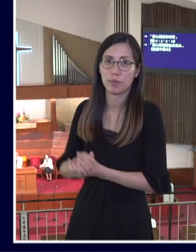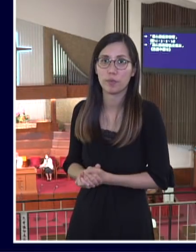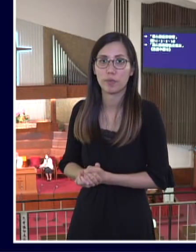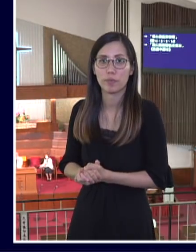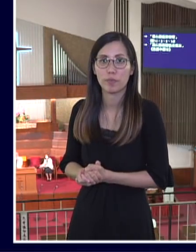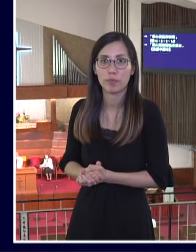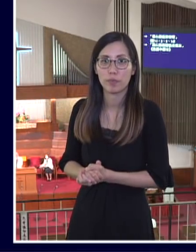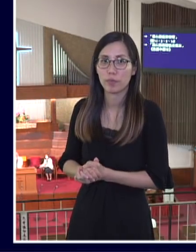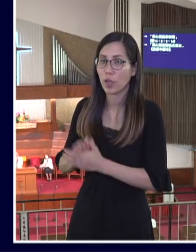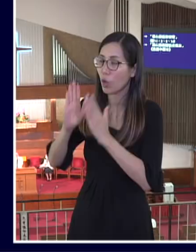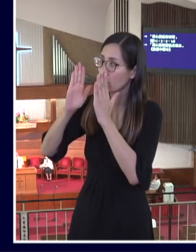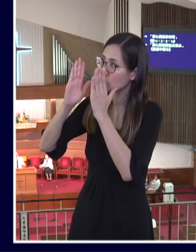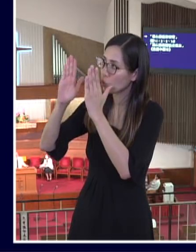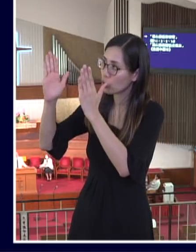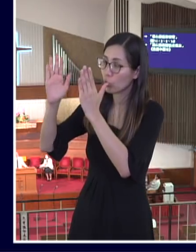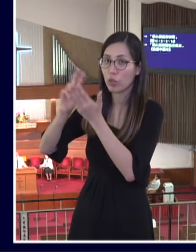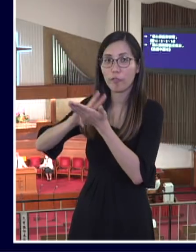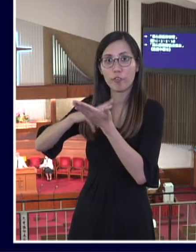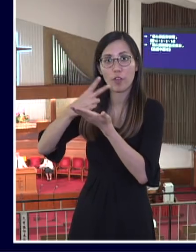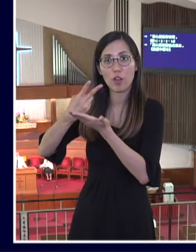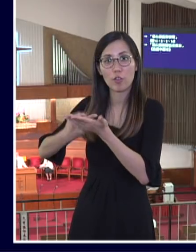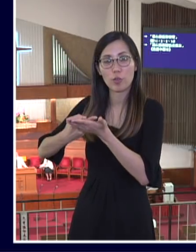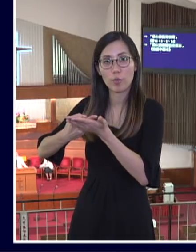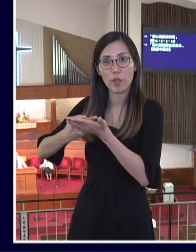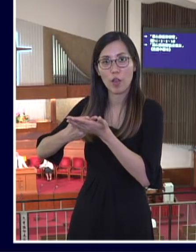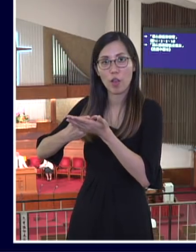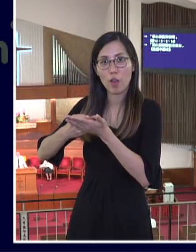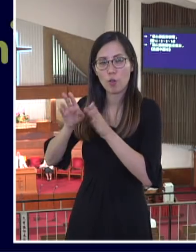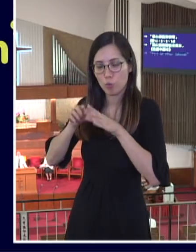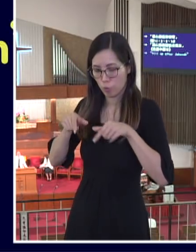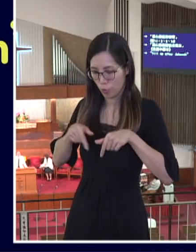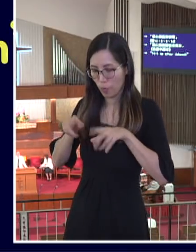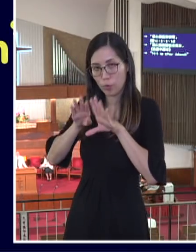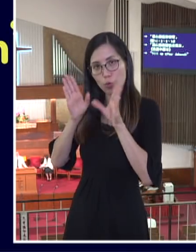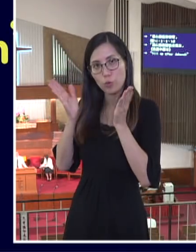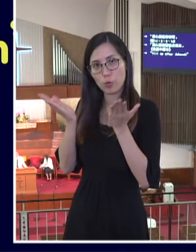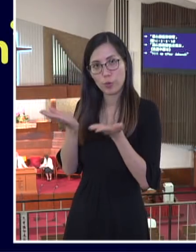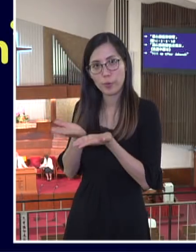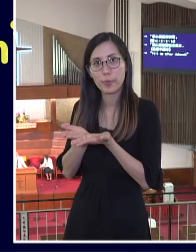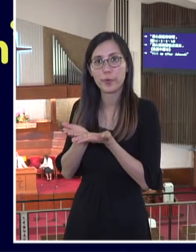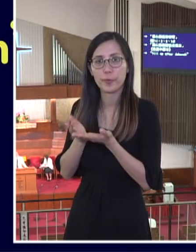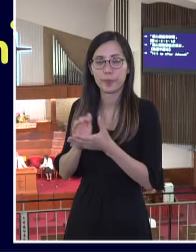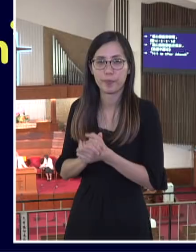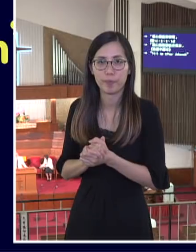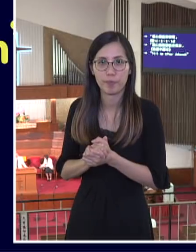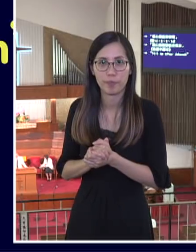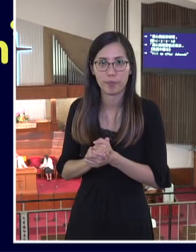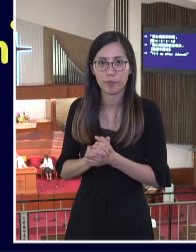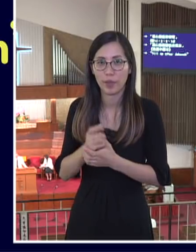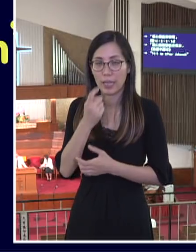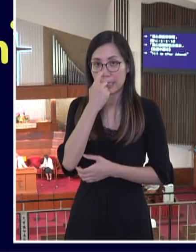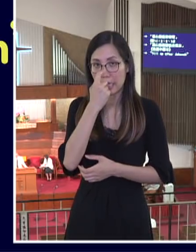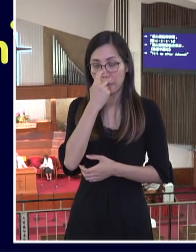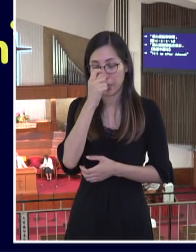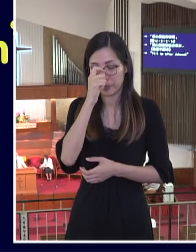以叫做满心满怀，但这个满心满怀又是什么意思呢？我想跟大家看一个英文，就是